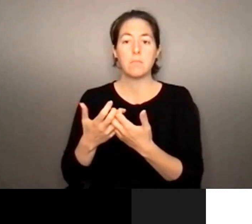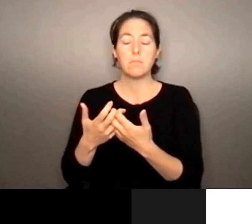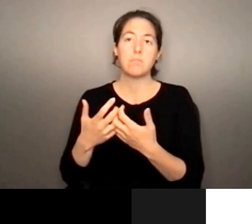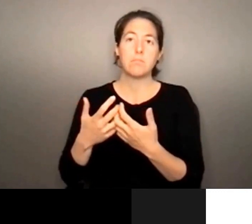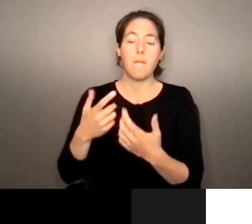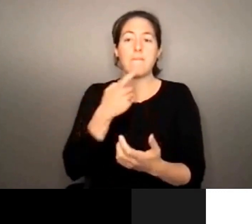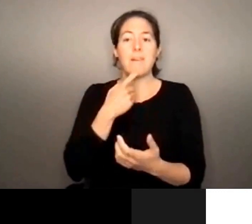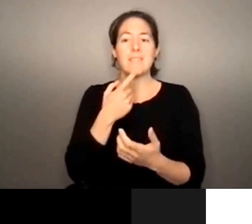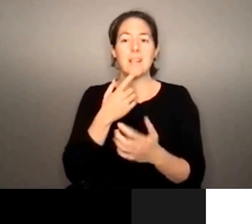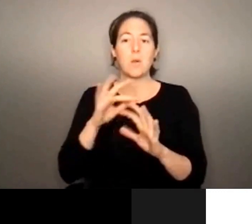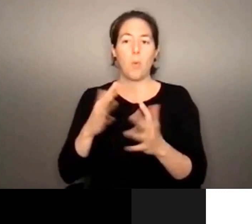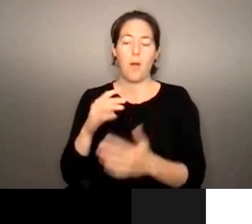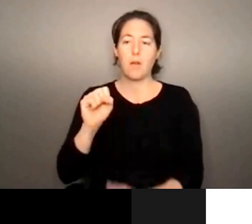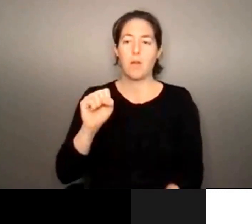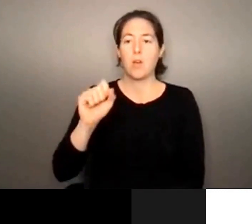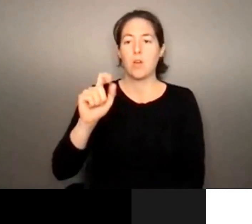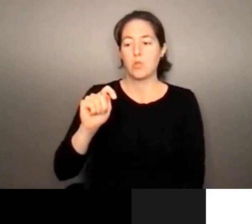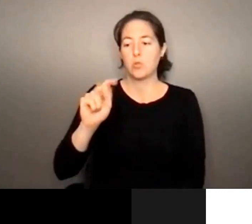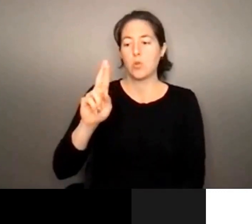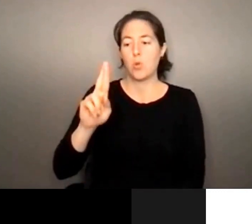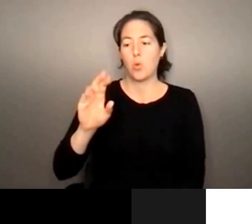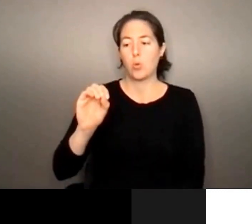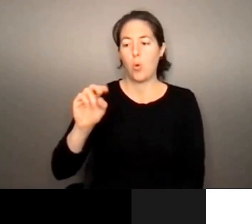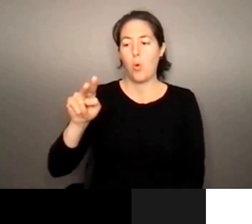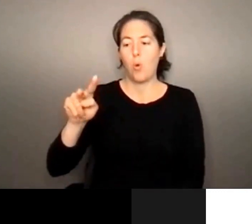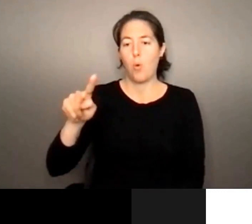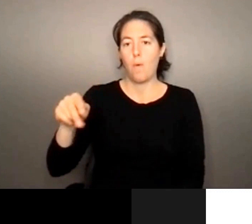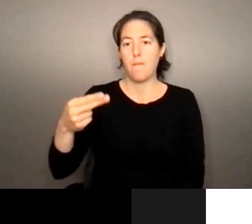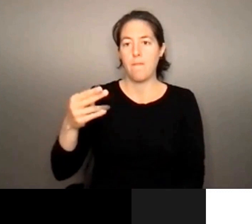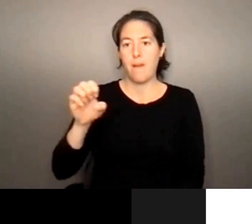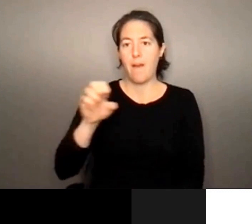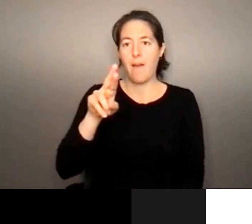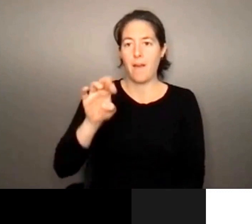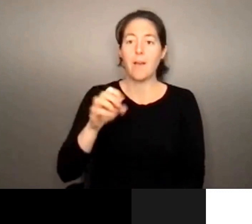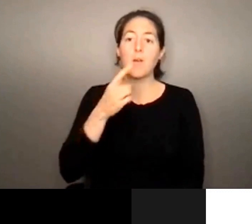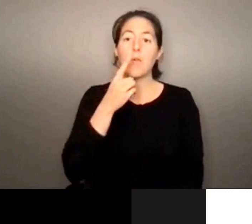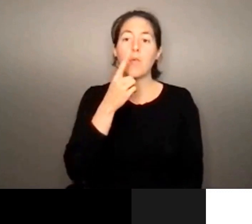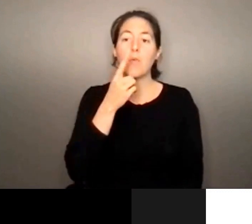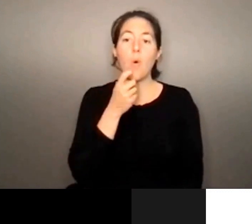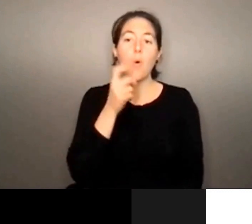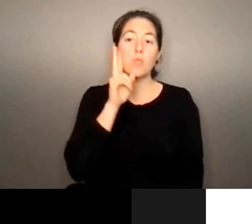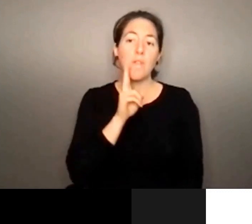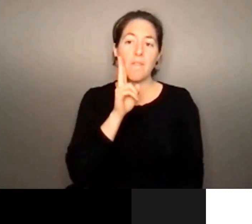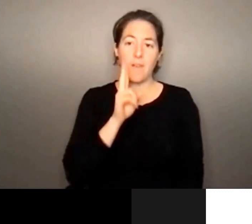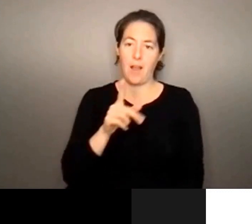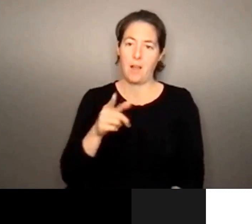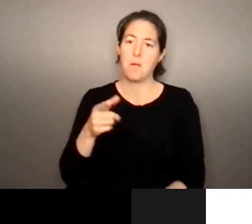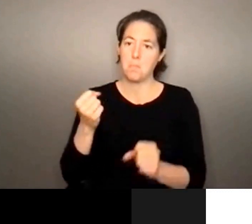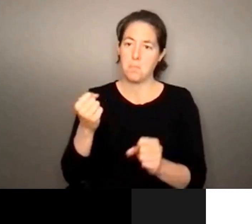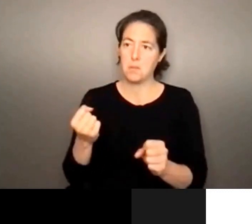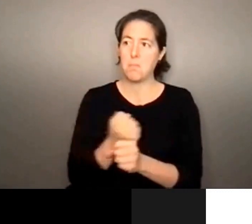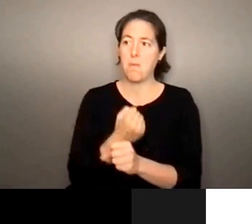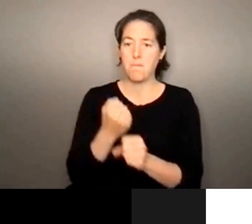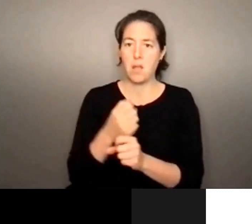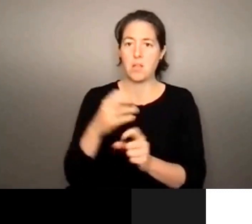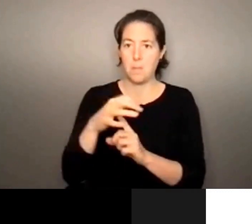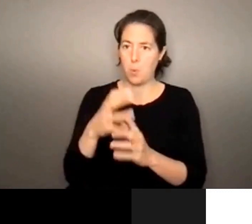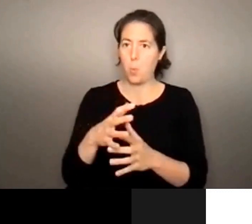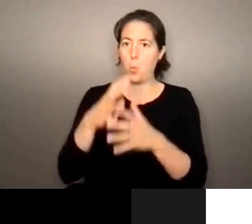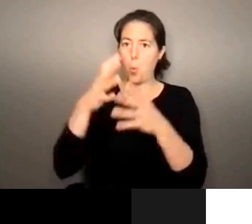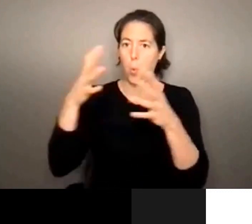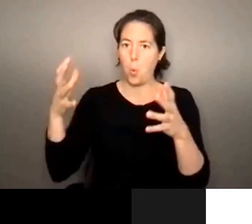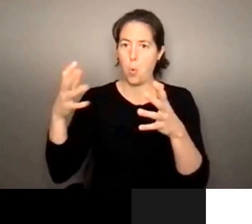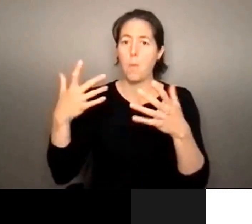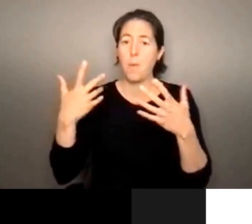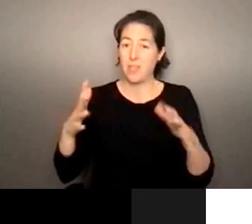voulez, ça va être le strophère rouge vin. Comme on a vu les photos tout à l'heure, parce que ça peut produire des champignons assez volumineux. J'en ai déjà